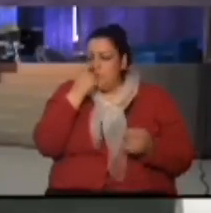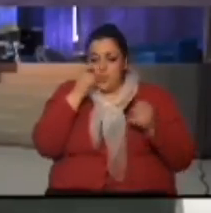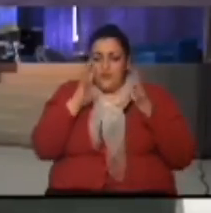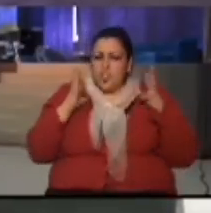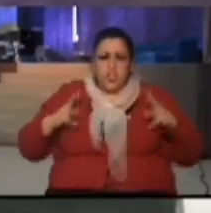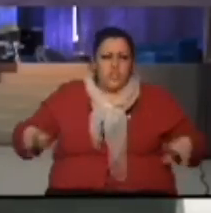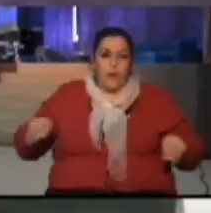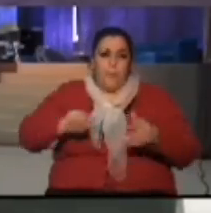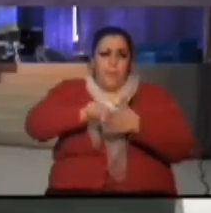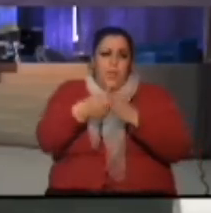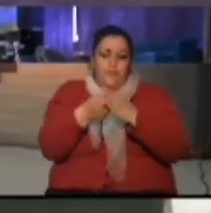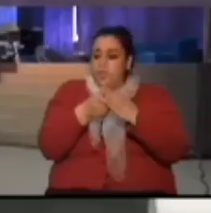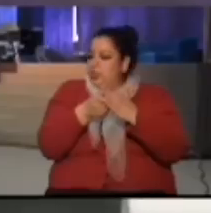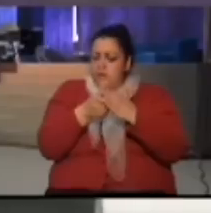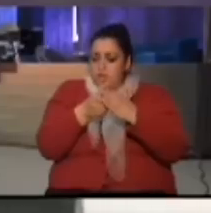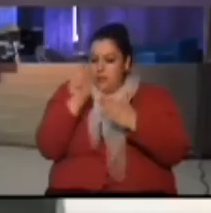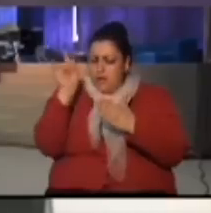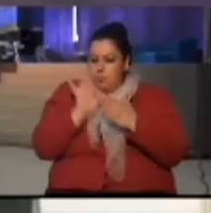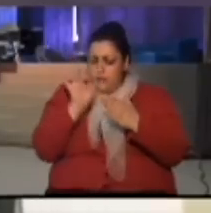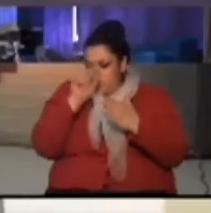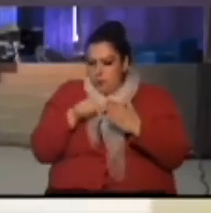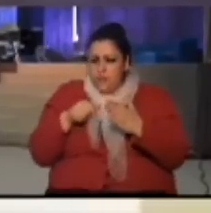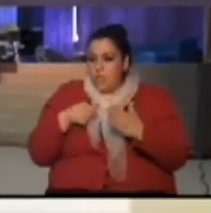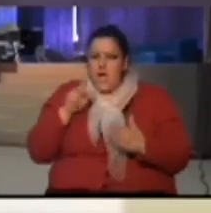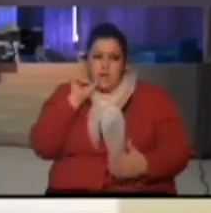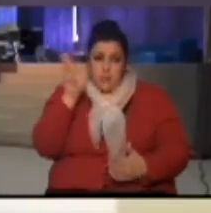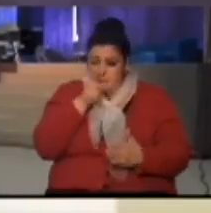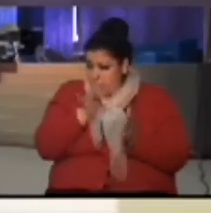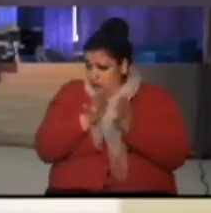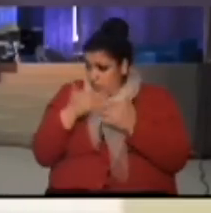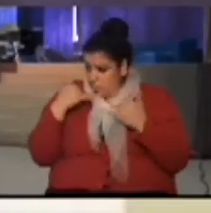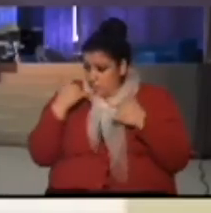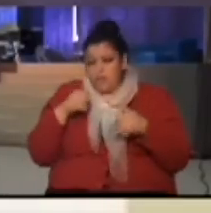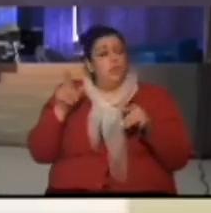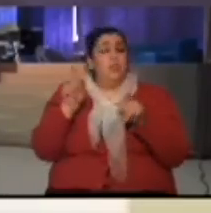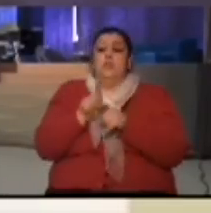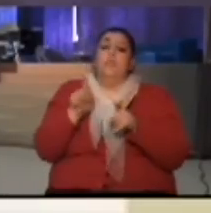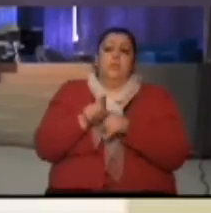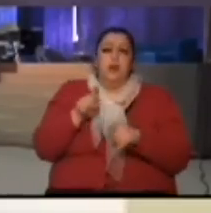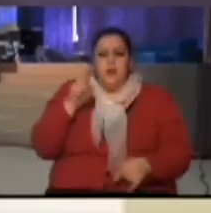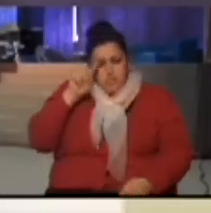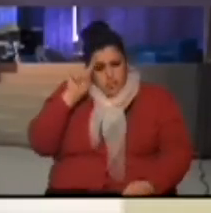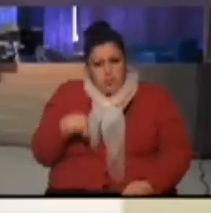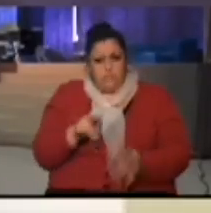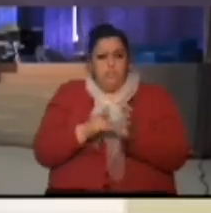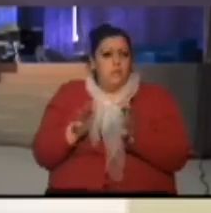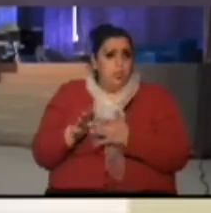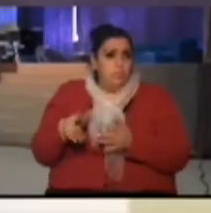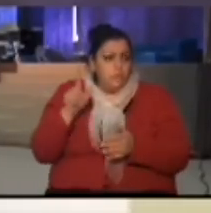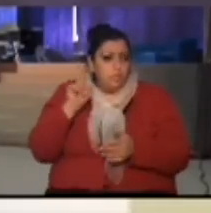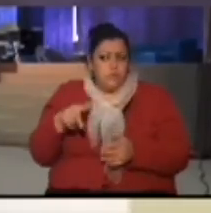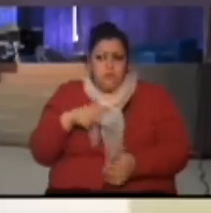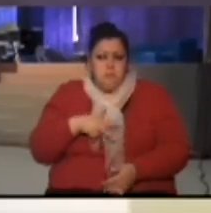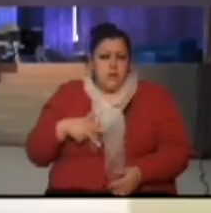մեջ, ինքը հստակ գիտի, ախր ինքը աղոթողներից մեկն էր, որ Հիսուս է, Միսիան, պիտի գա, պիտի հաղթեն, իրանք արդեն